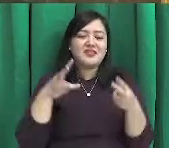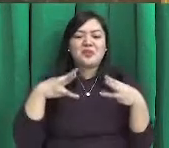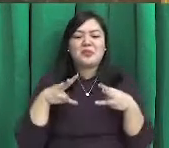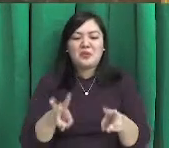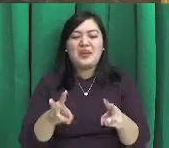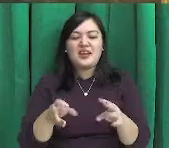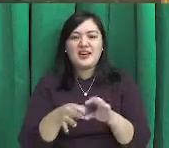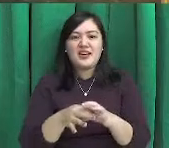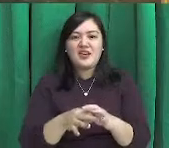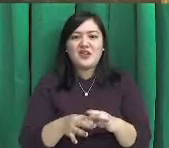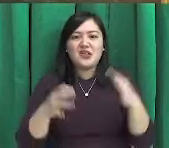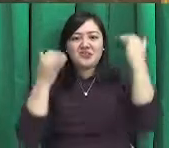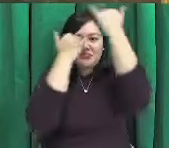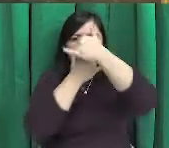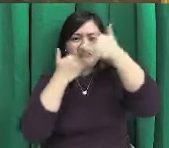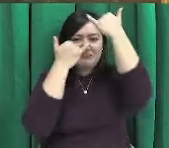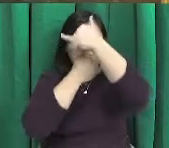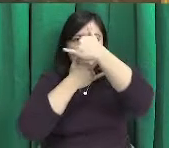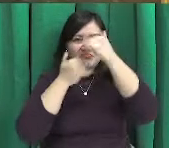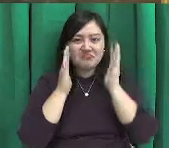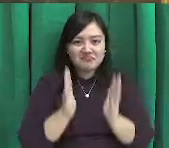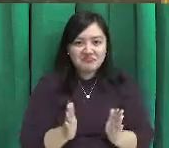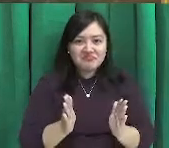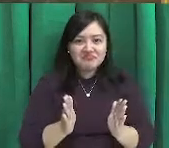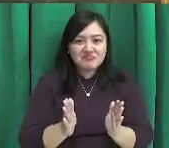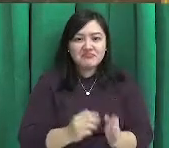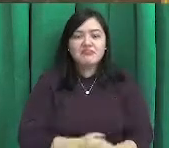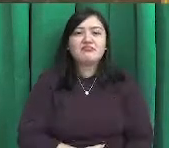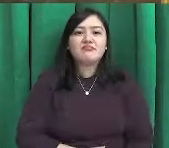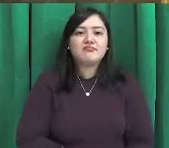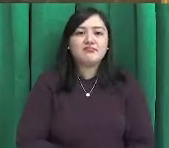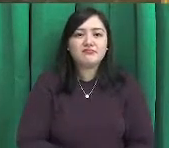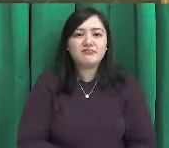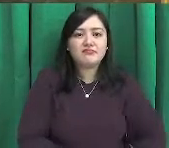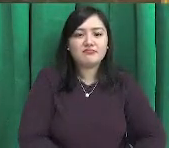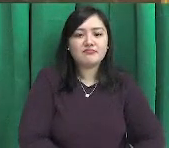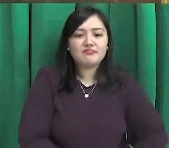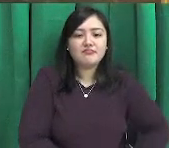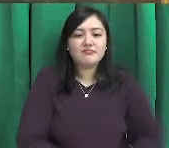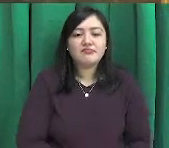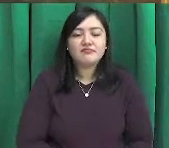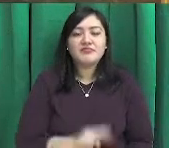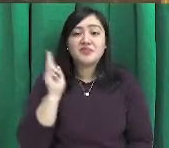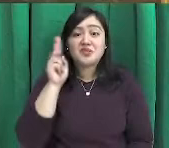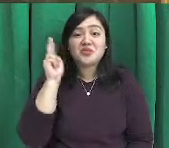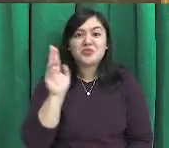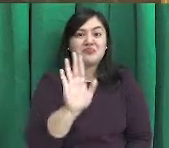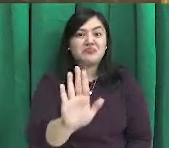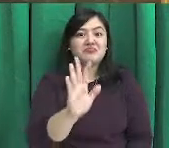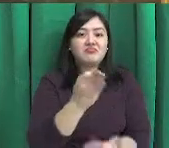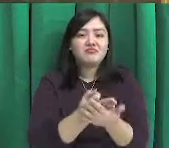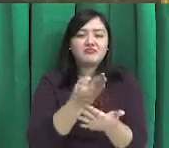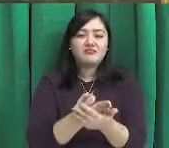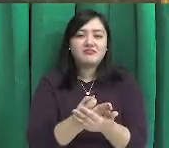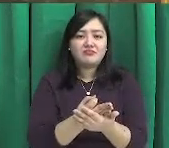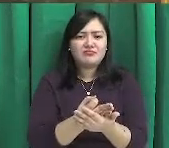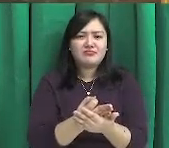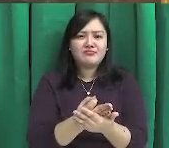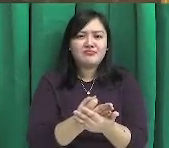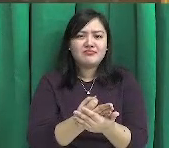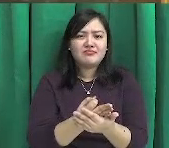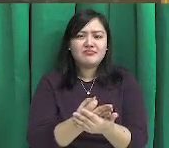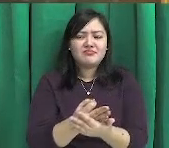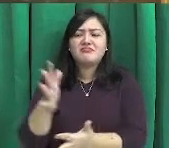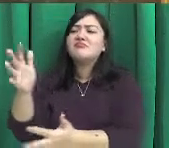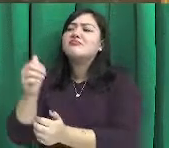Scammers. Scam. Yeah. Beware. Style niya ng mga scammers. Okay? Gagamitin yung pera mo para tubuan. Kukunin